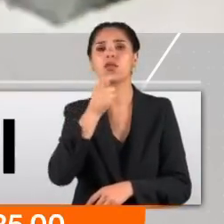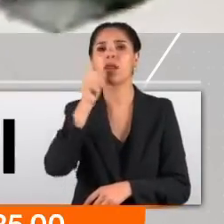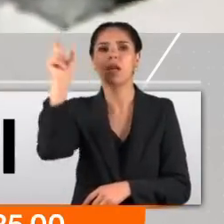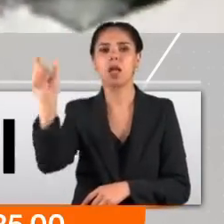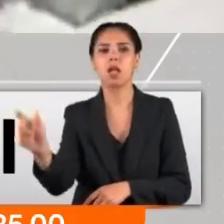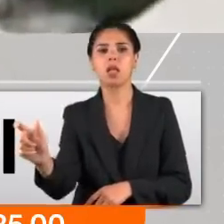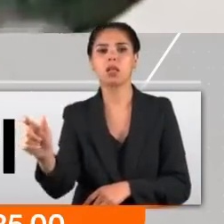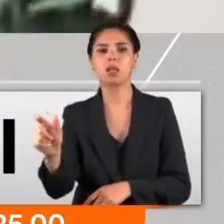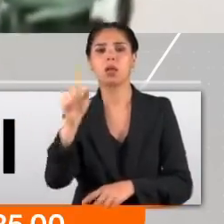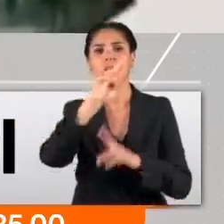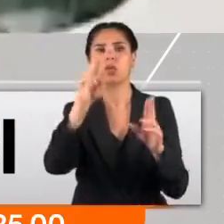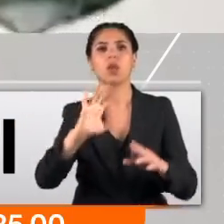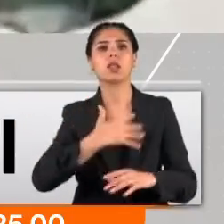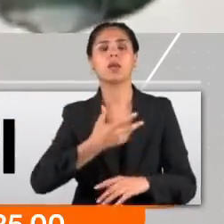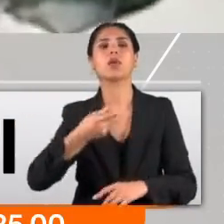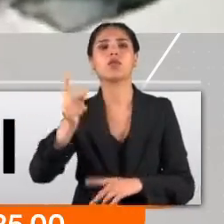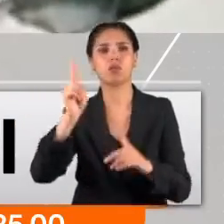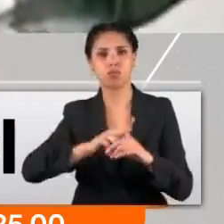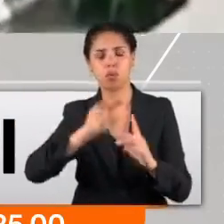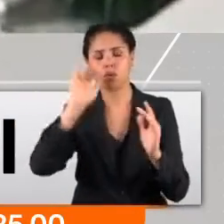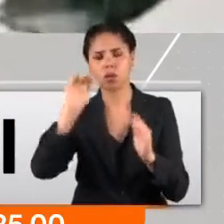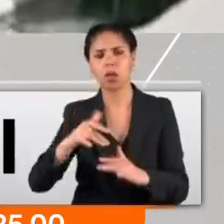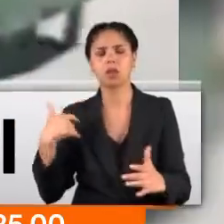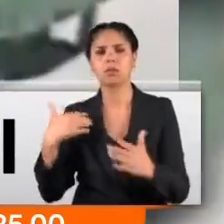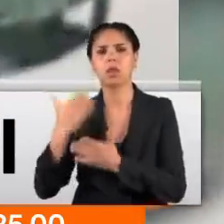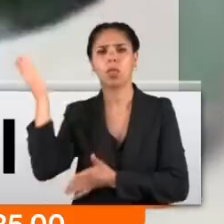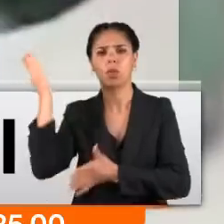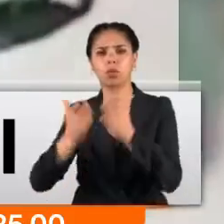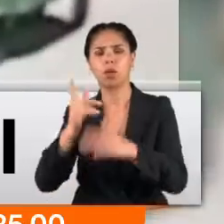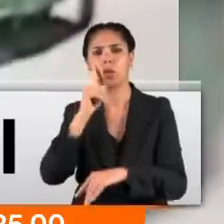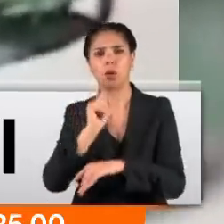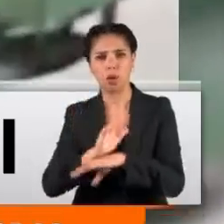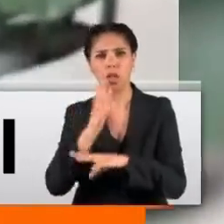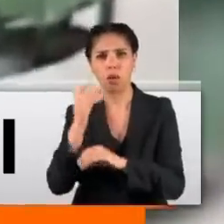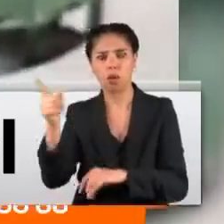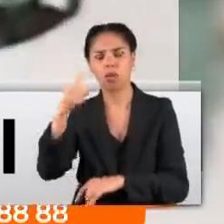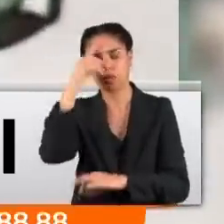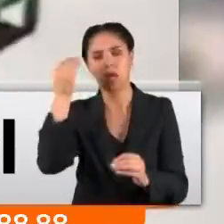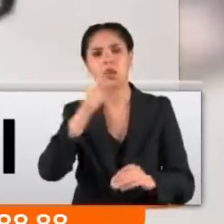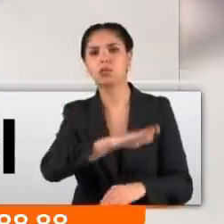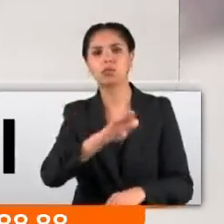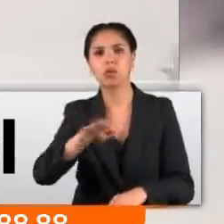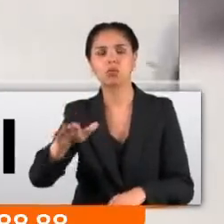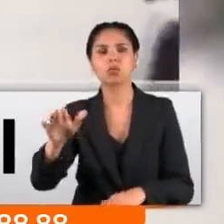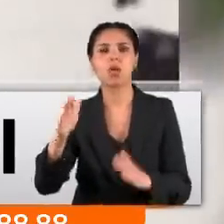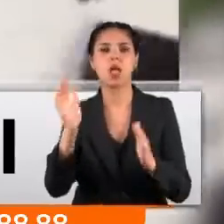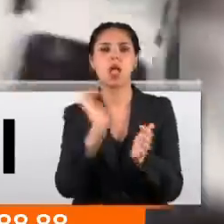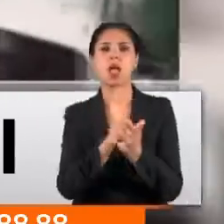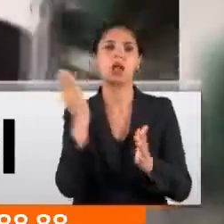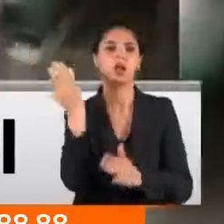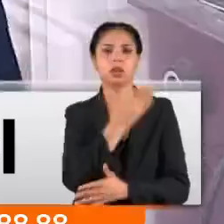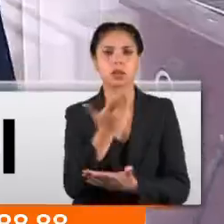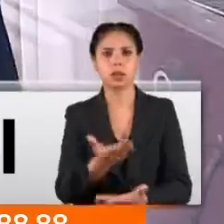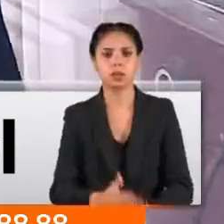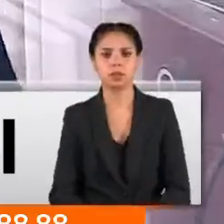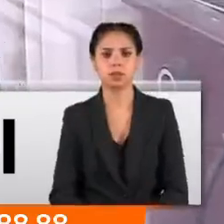adamdı. Esnaftan kaçamadı. Polis gelene kadar da dayak yedi. O gözaltına alınırken talihsiz çocuklar da koşa koşa ailesinin yanına